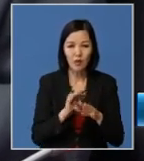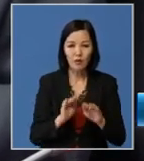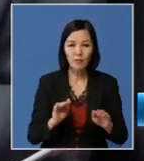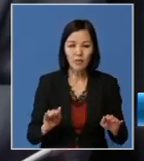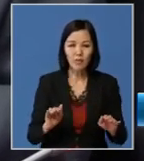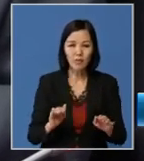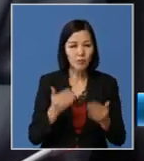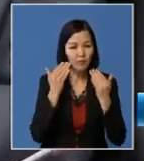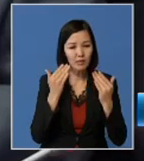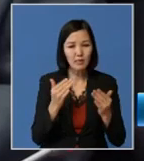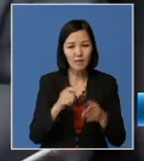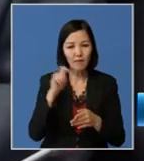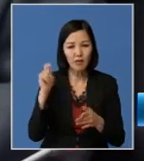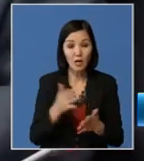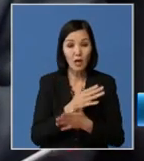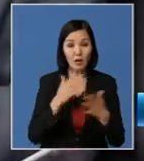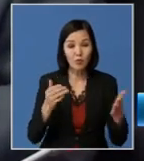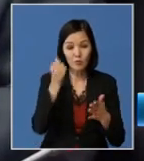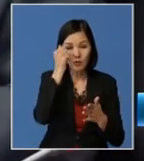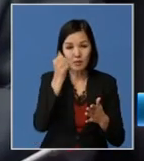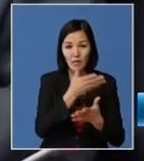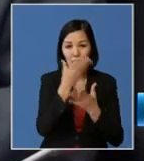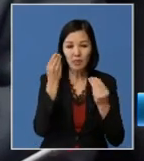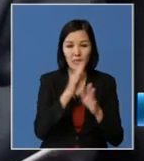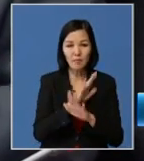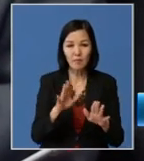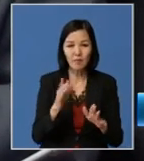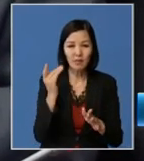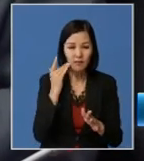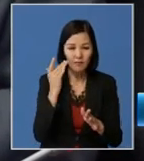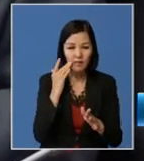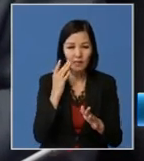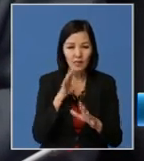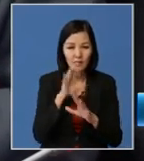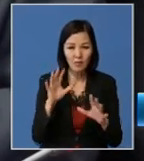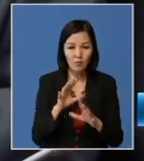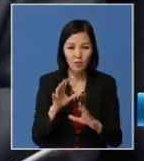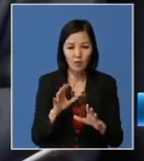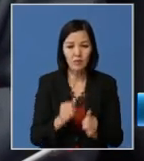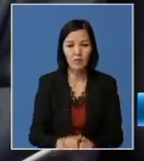войны. Огромная благодарность, что не забываете и всегда заботитесь о нас.